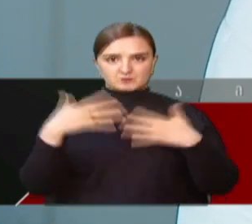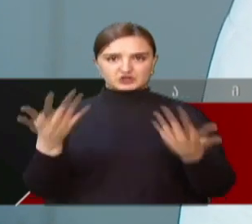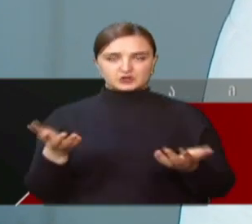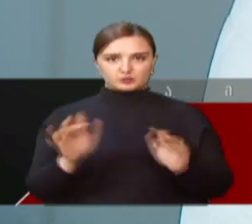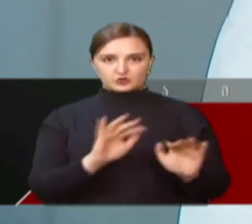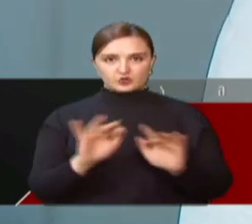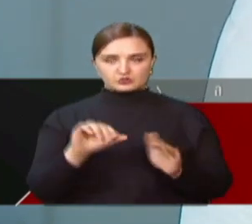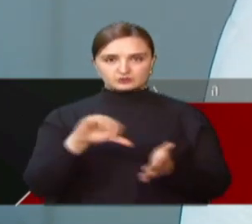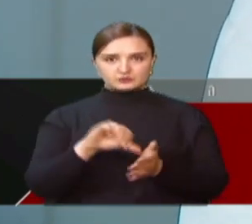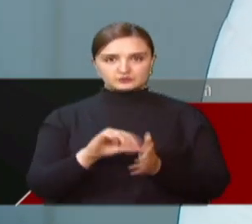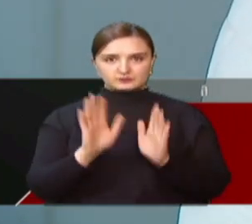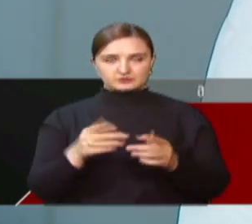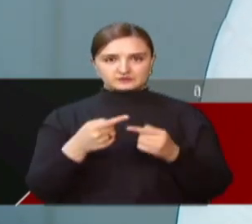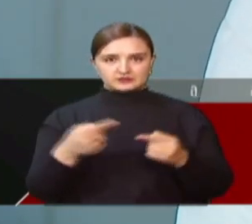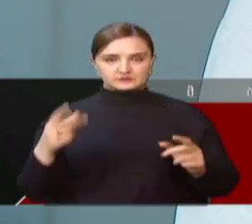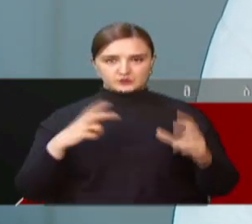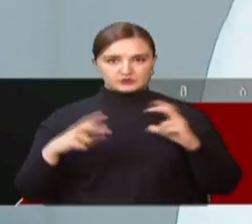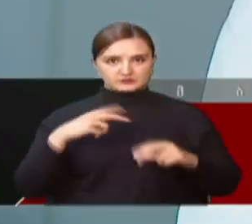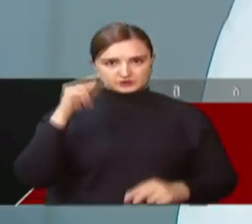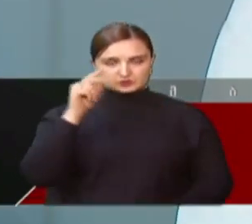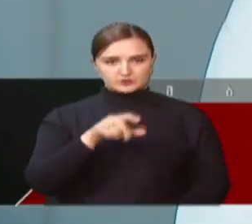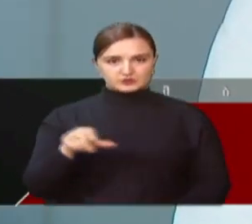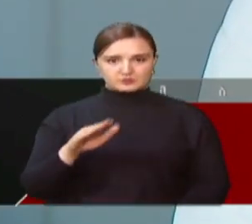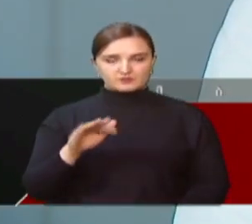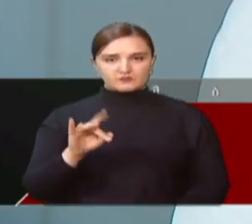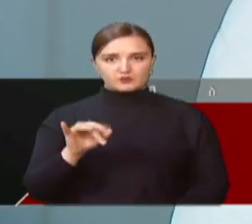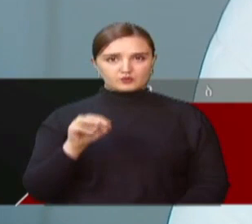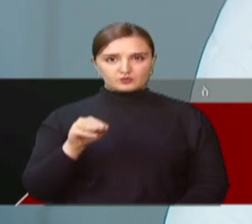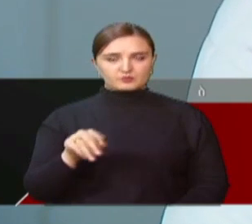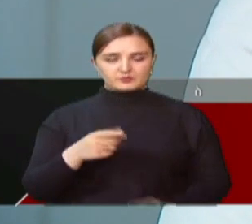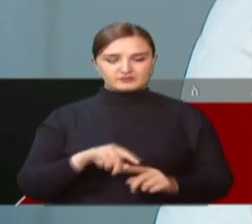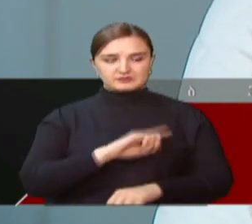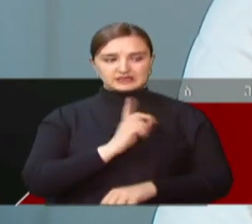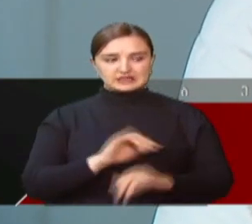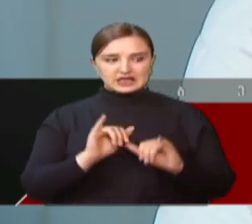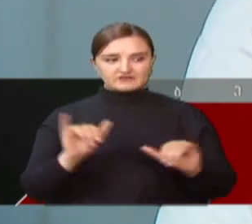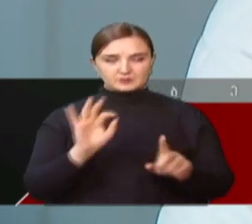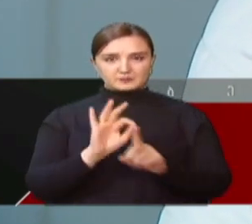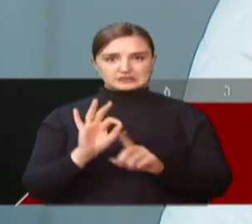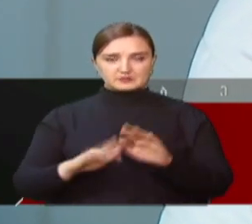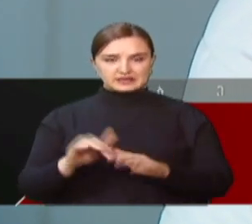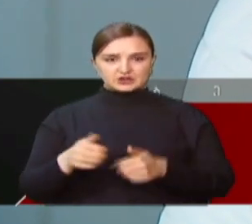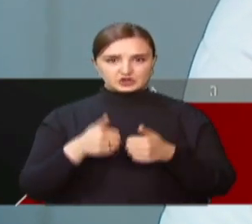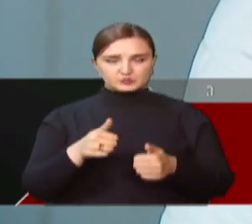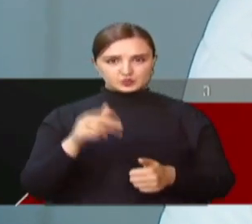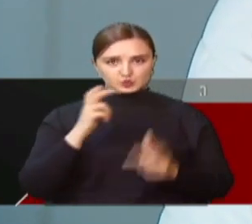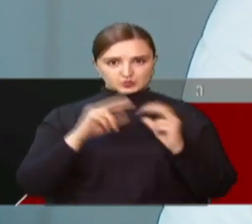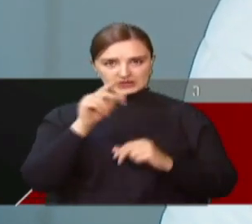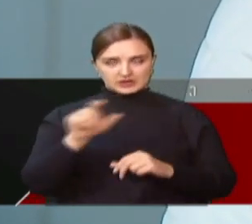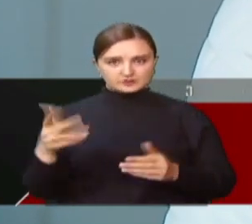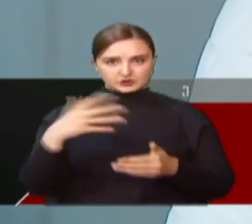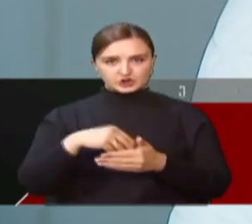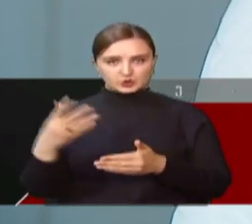რომელშიც მონაწილეობას მიიღებენ სხვადასხვა უნივერსიტეტის სტუდენტები. ფორუმი ემსახურება მდგრადი განვითარების მიზნების ხელშეწყობას, სტუდენტების